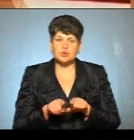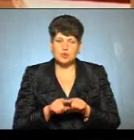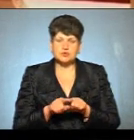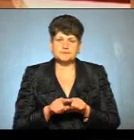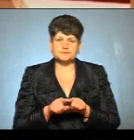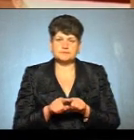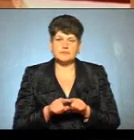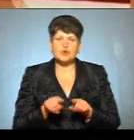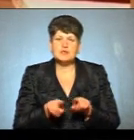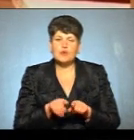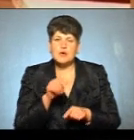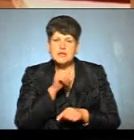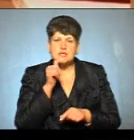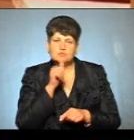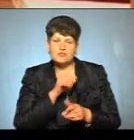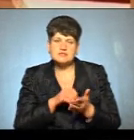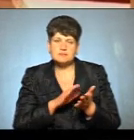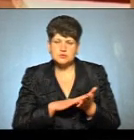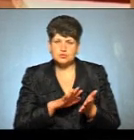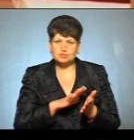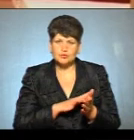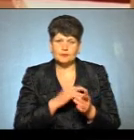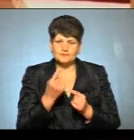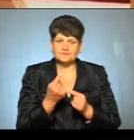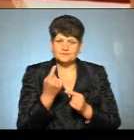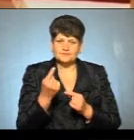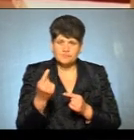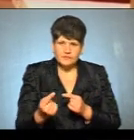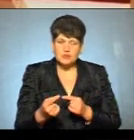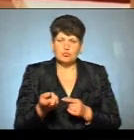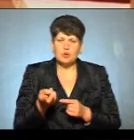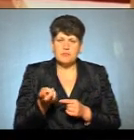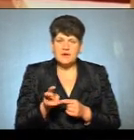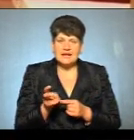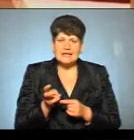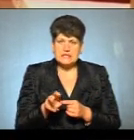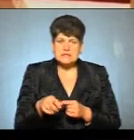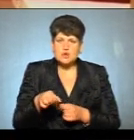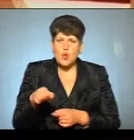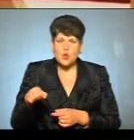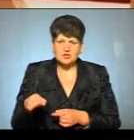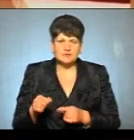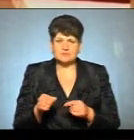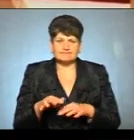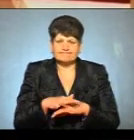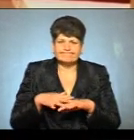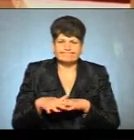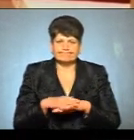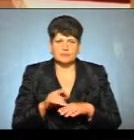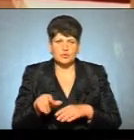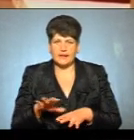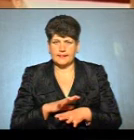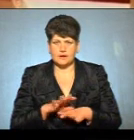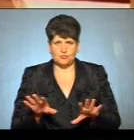як на сповідь записувалися, так укласти цей прихід з тими кошиками для освячення, так, щоб ми не скупчувалися за багато